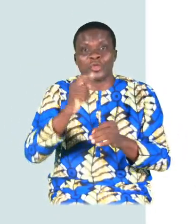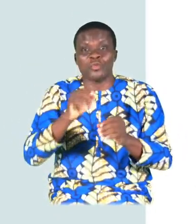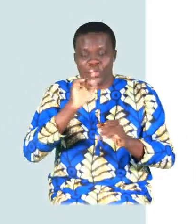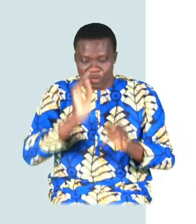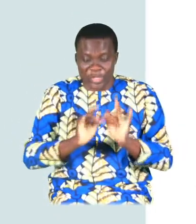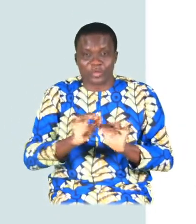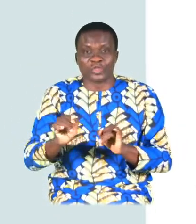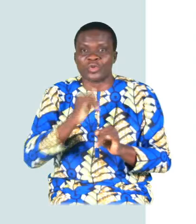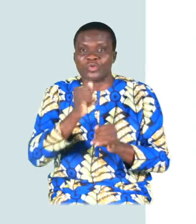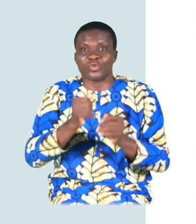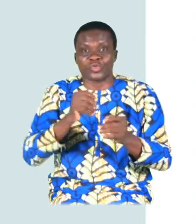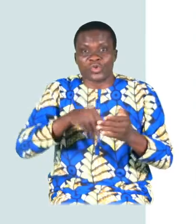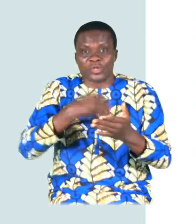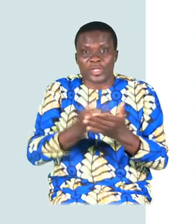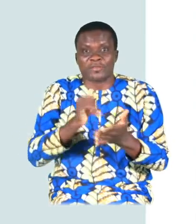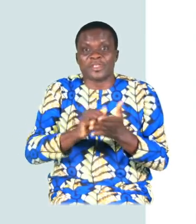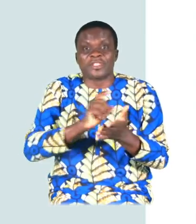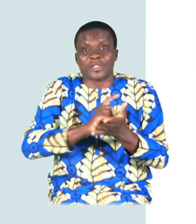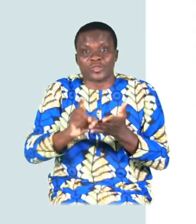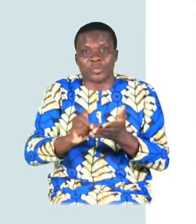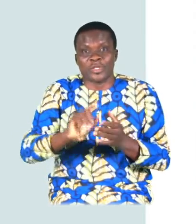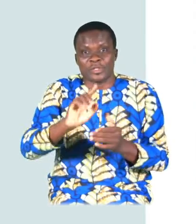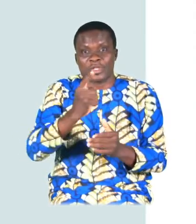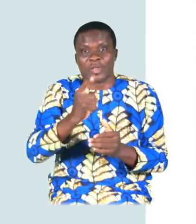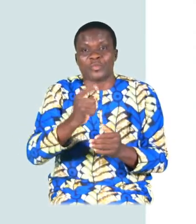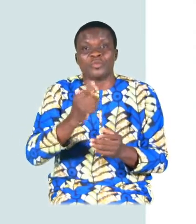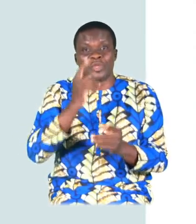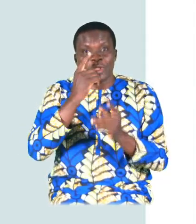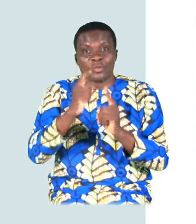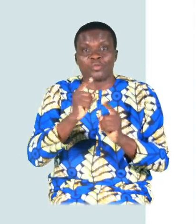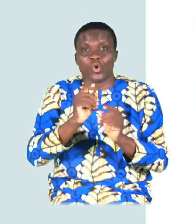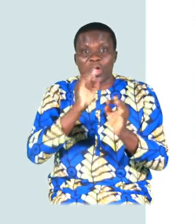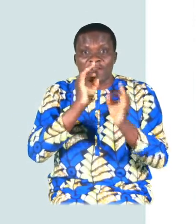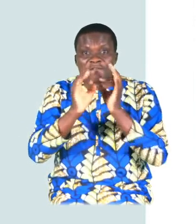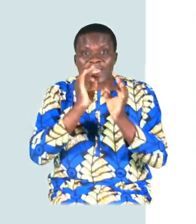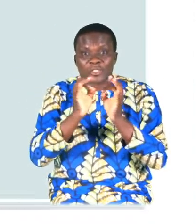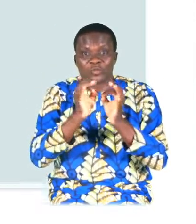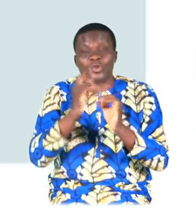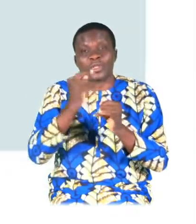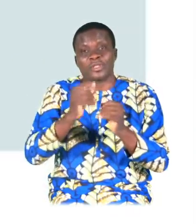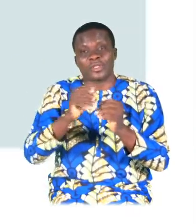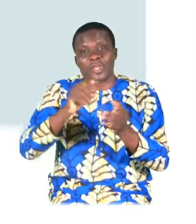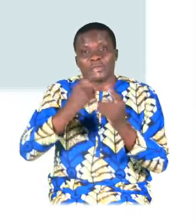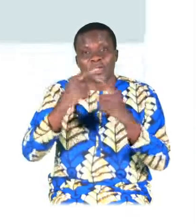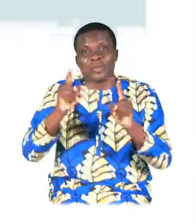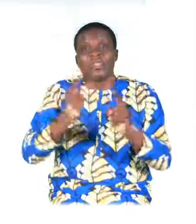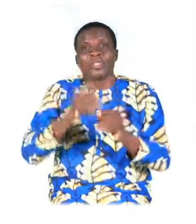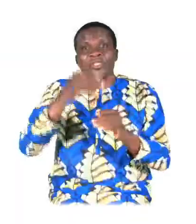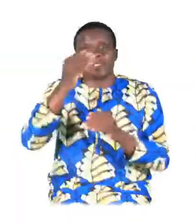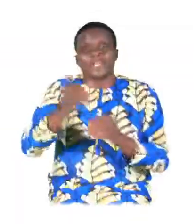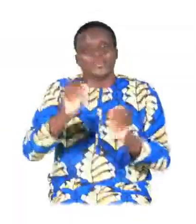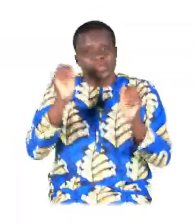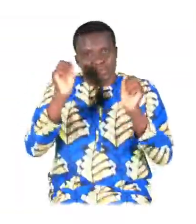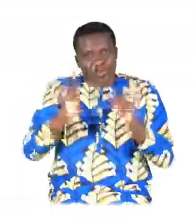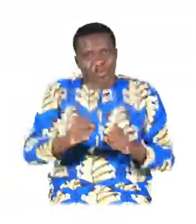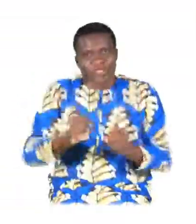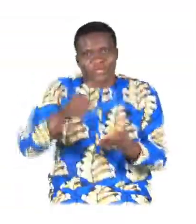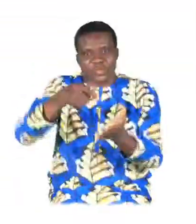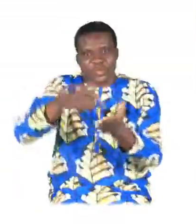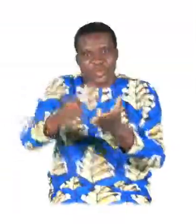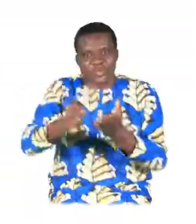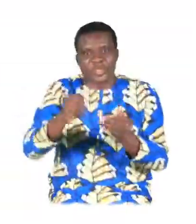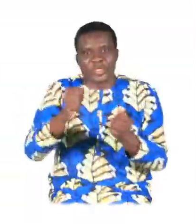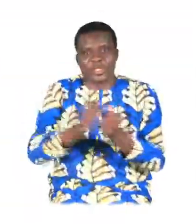sociaux nous sont parvenues cette semaine. La première concerne Facebook, qui a annoncé qu'il sera désormais possible de payer